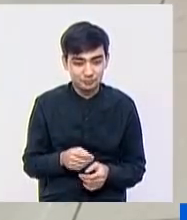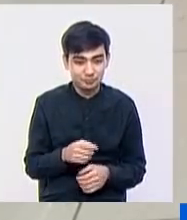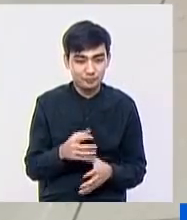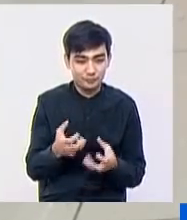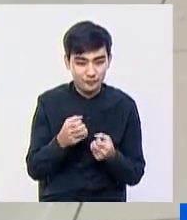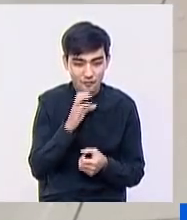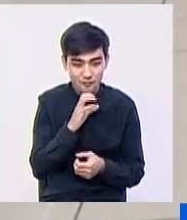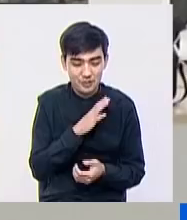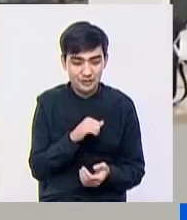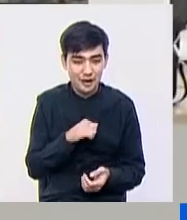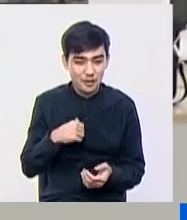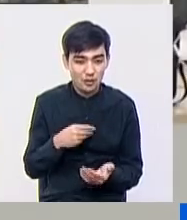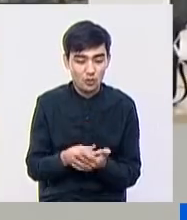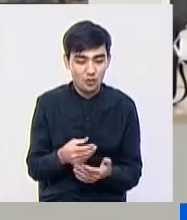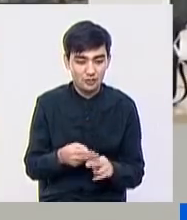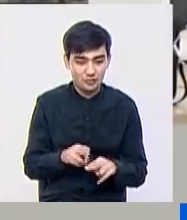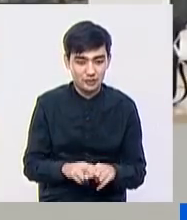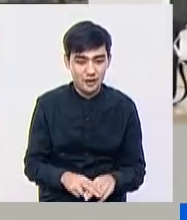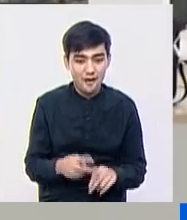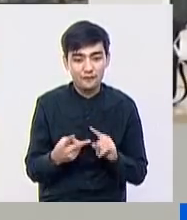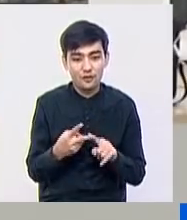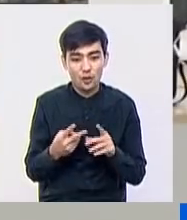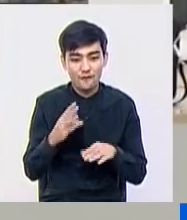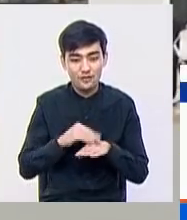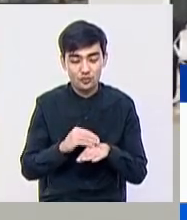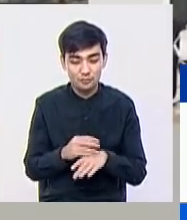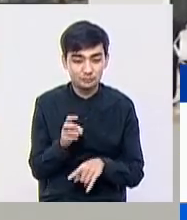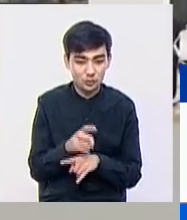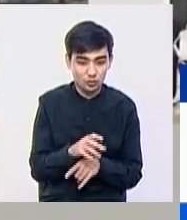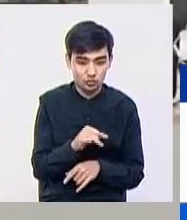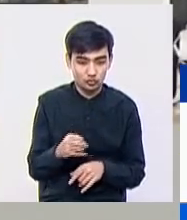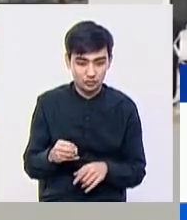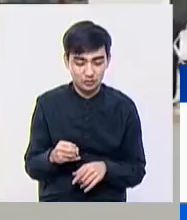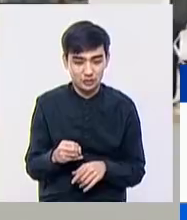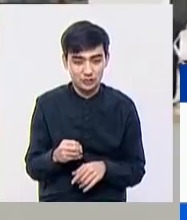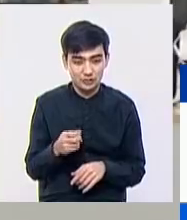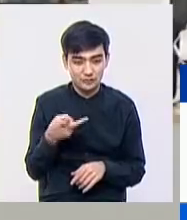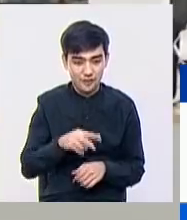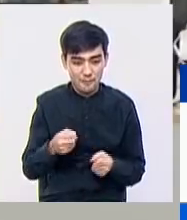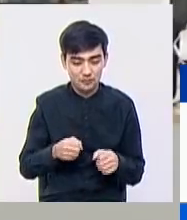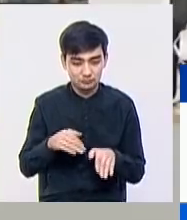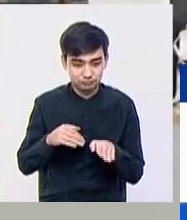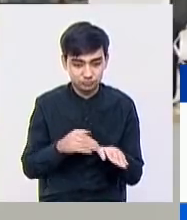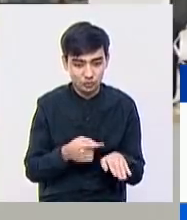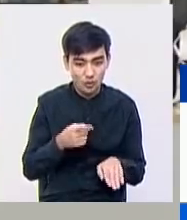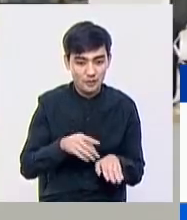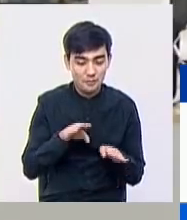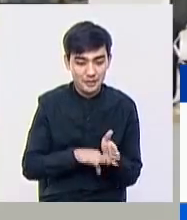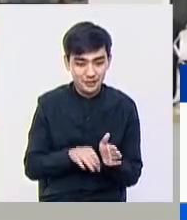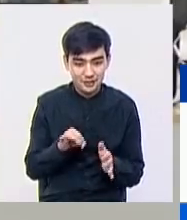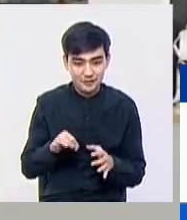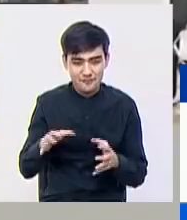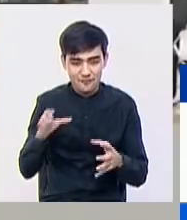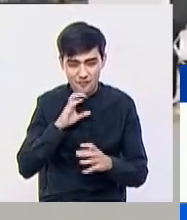только самое ценное. Во вторую ночь уже приезжали на грузовом транспорте без номеров и выносили